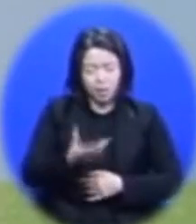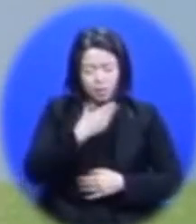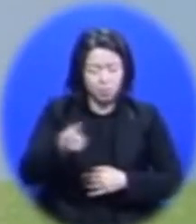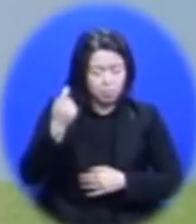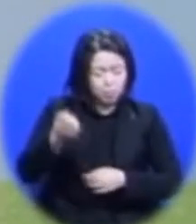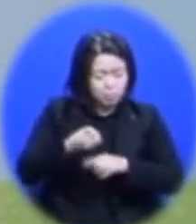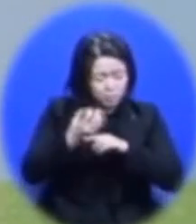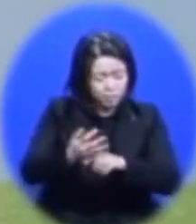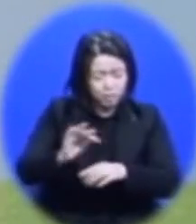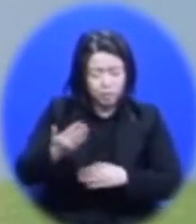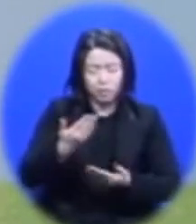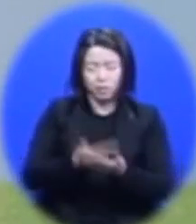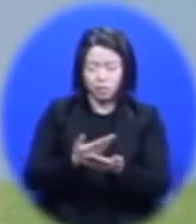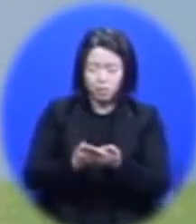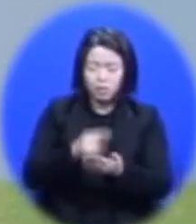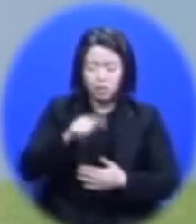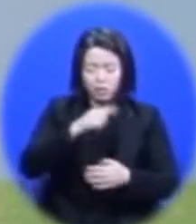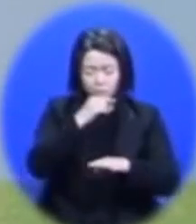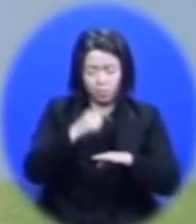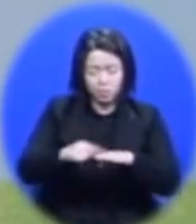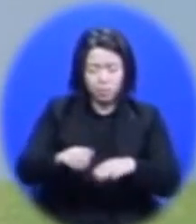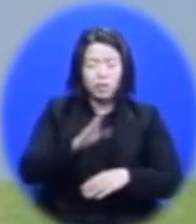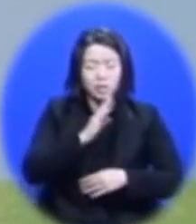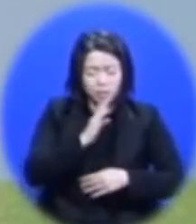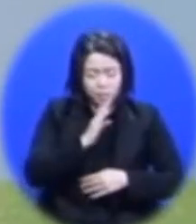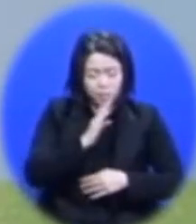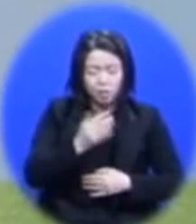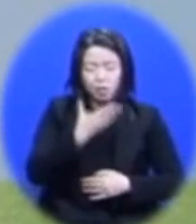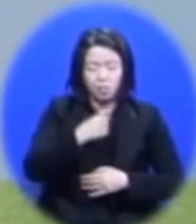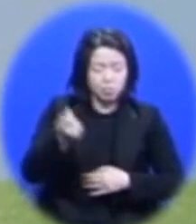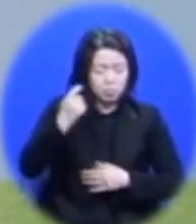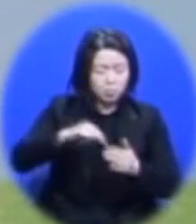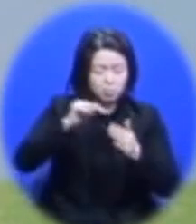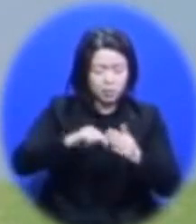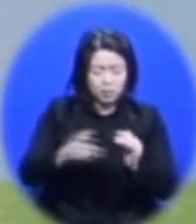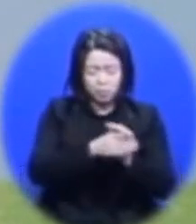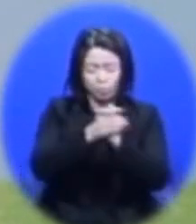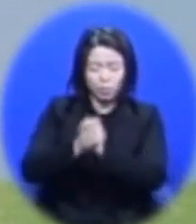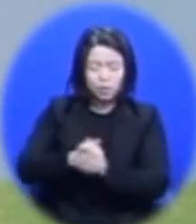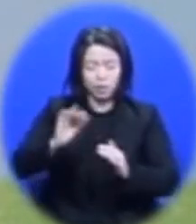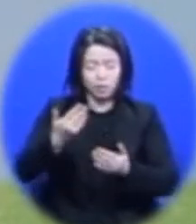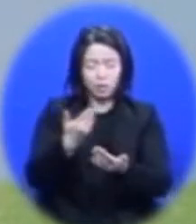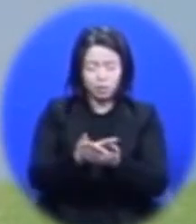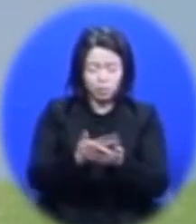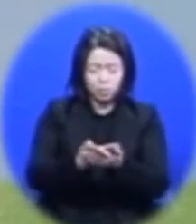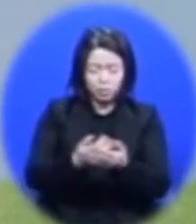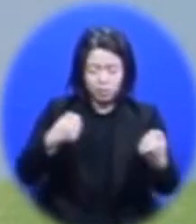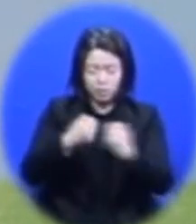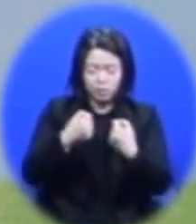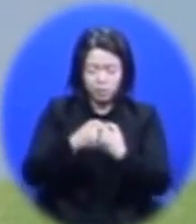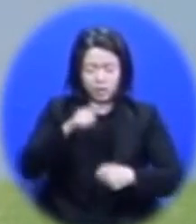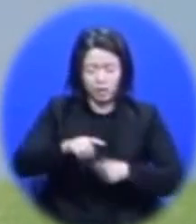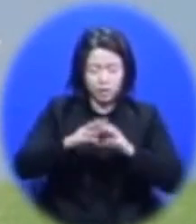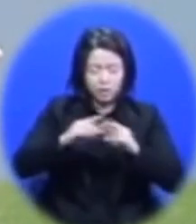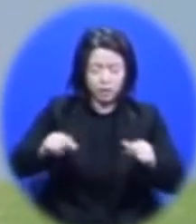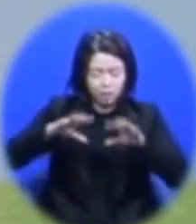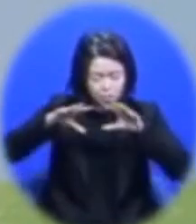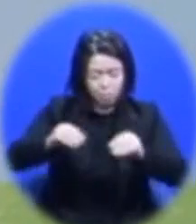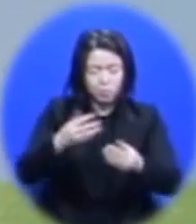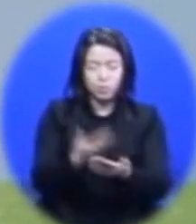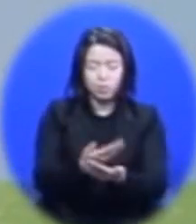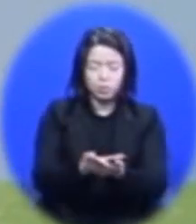하소서. 이 민족이 정말 진정으로 복음 안에서 화해하게 하시고 전쟁이 이 땅에서 그치게